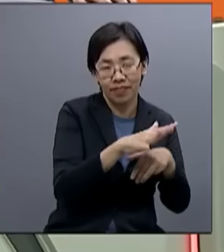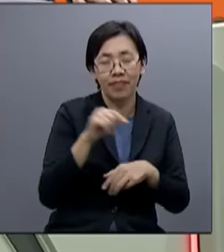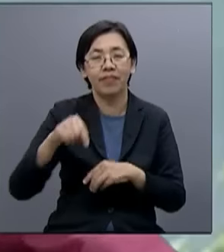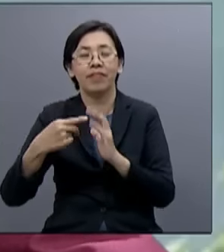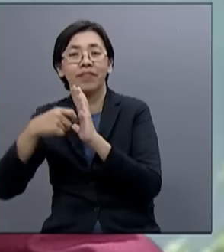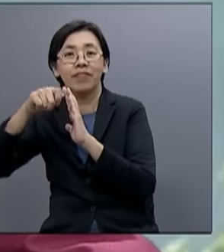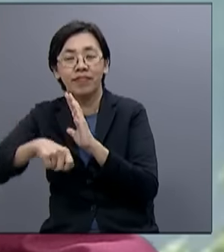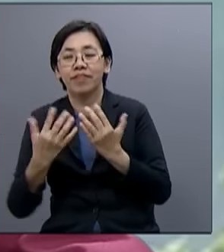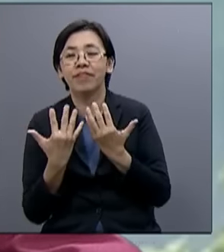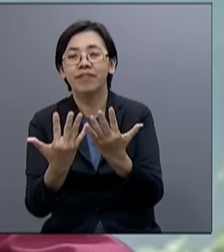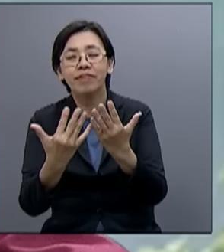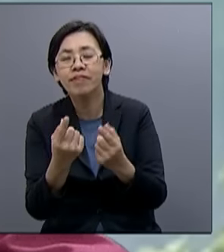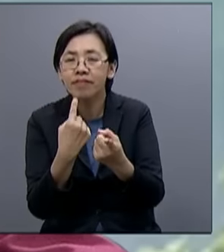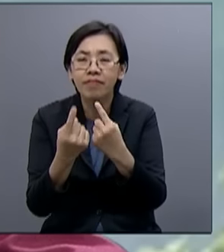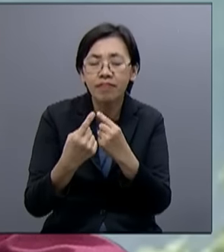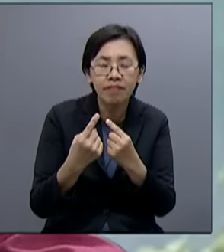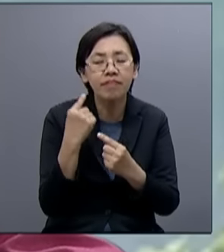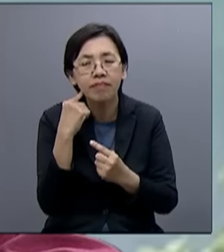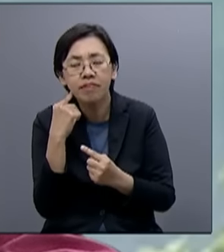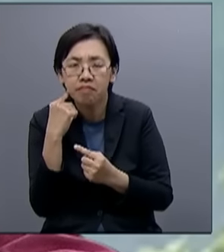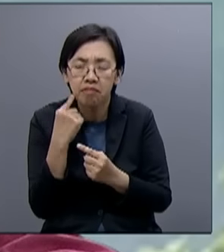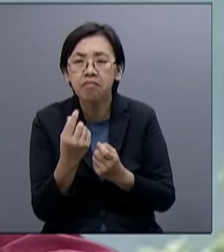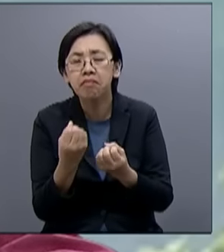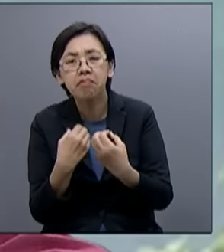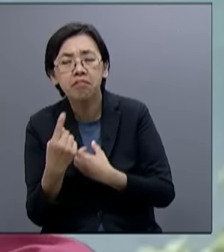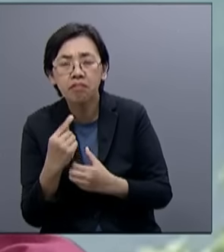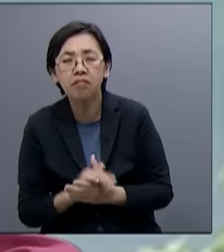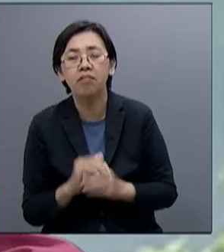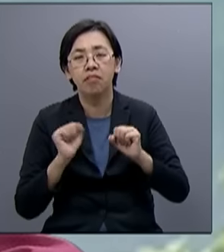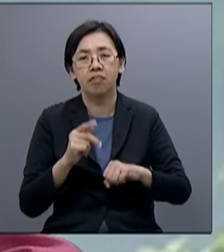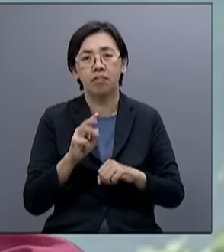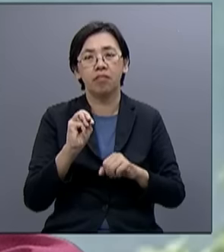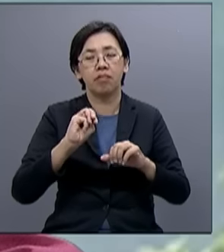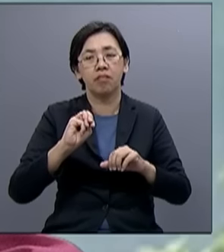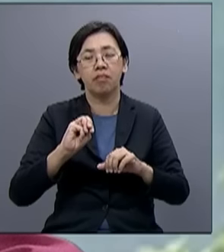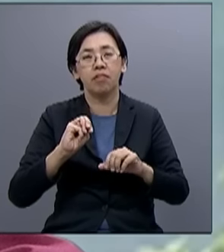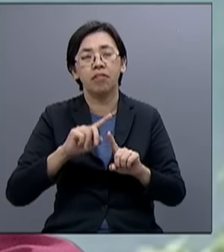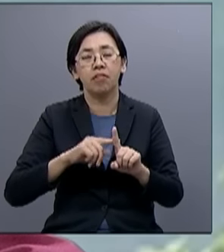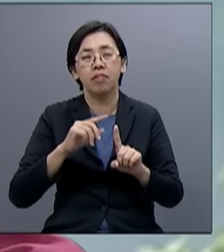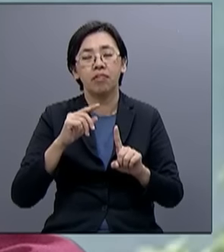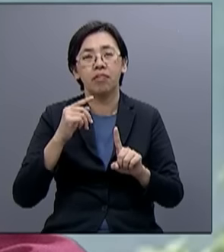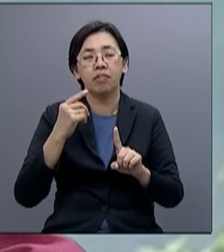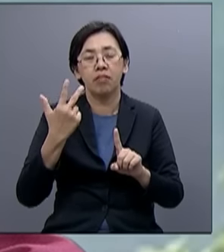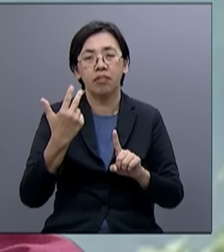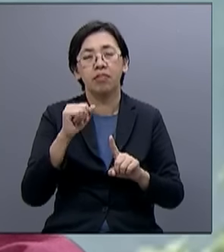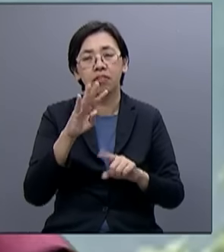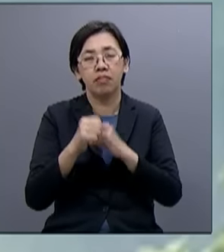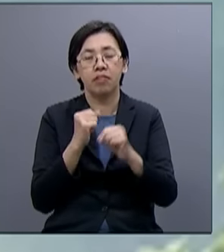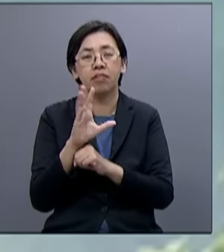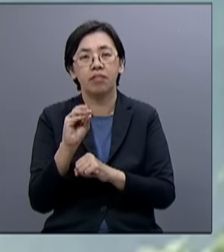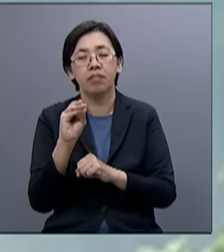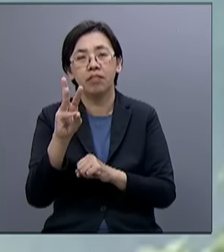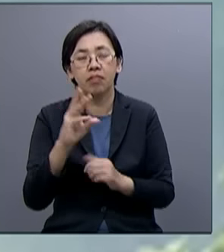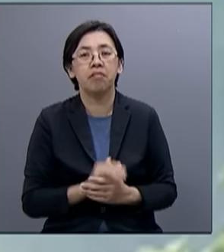การรบฟังคามเหนครั้นี้เกิดขึ้นสืบเนองมาจากปติคอร.ม. 14ม.2566ตอนนั้มีกเห็นชอบ